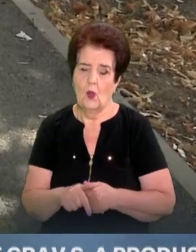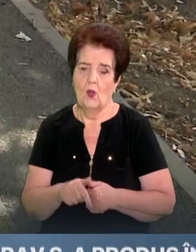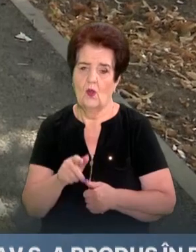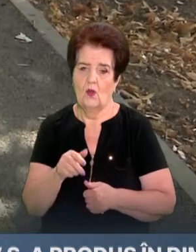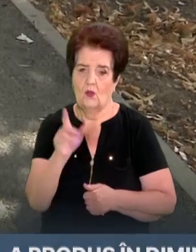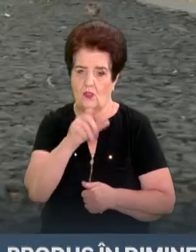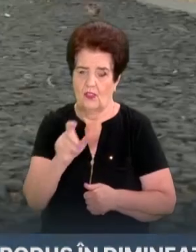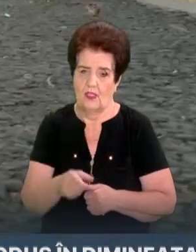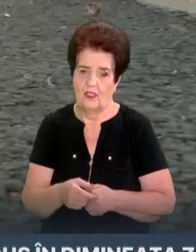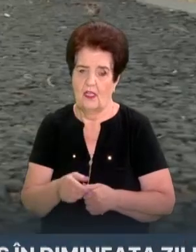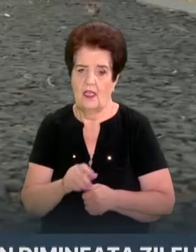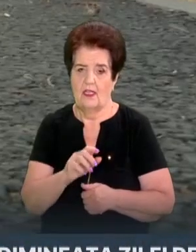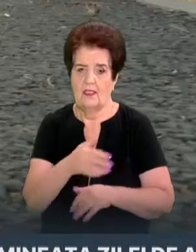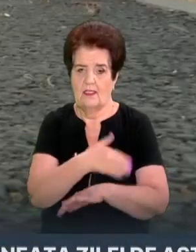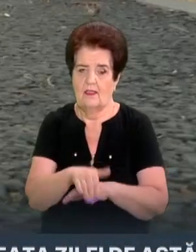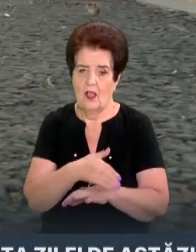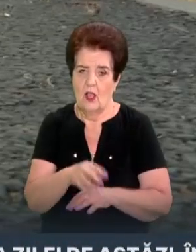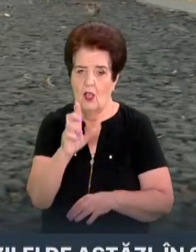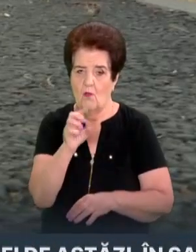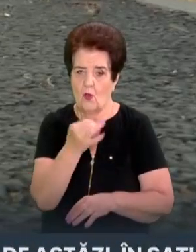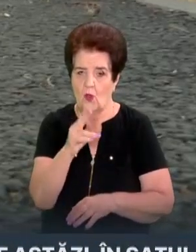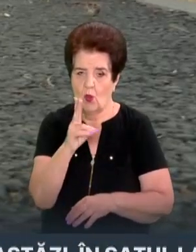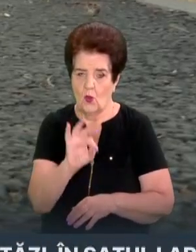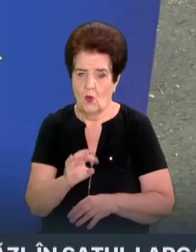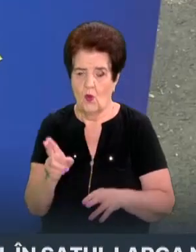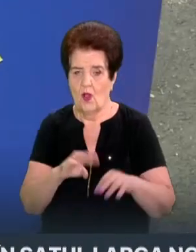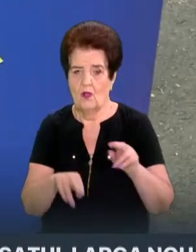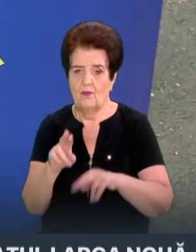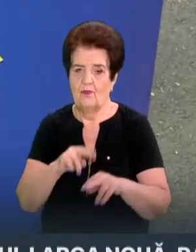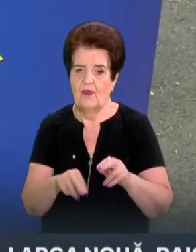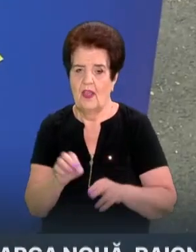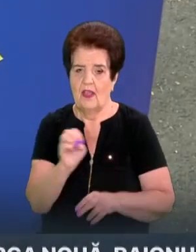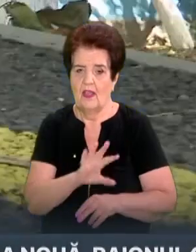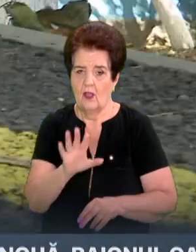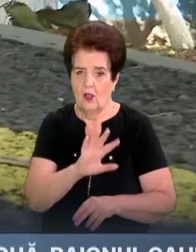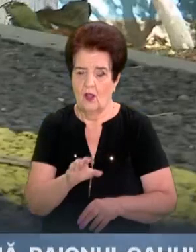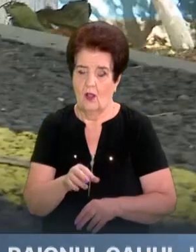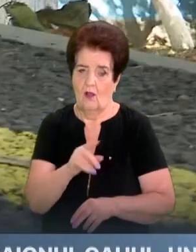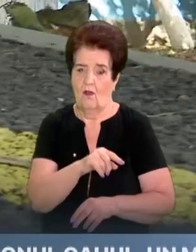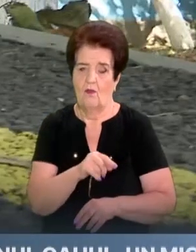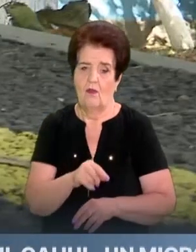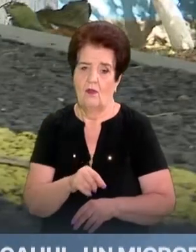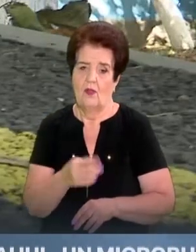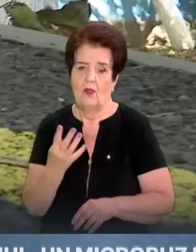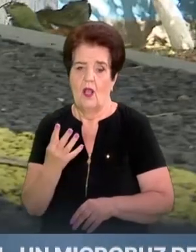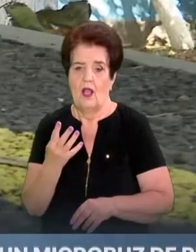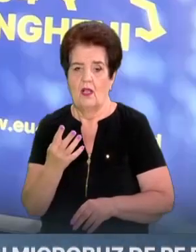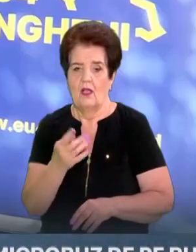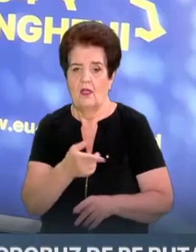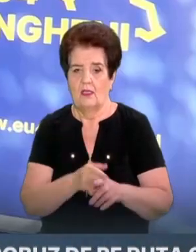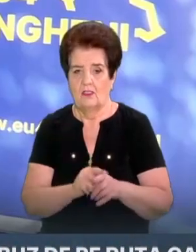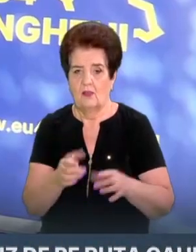la Ungheni a fost inaugurată strada Alexandru Boicu, reconstruită în cadrul programului EUFOR Moldova. Drumul leagă centrul orașului de zona economică